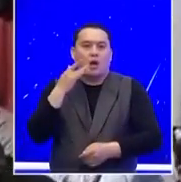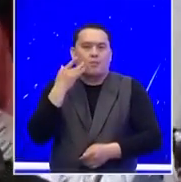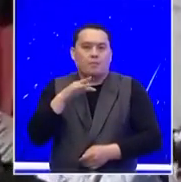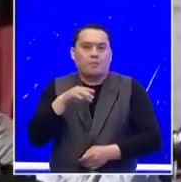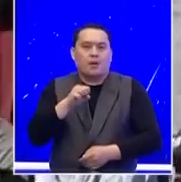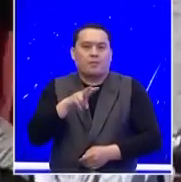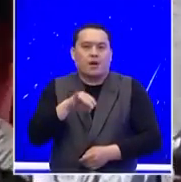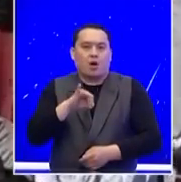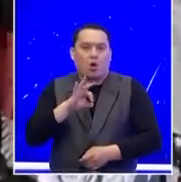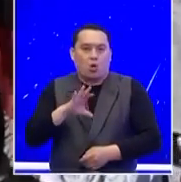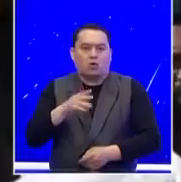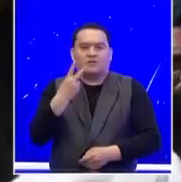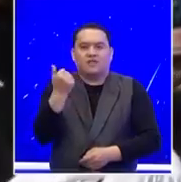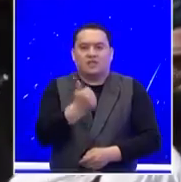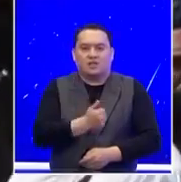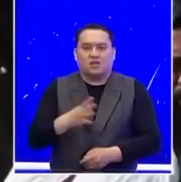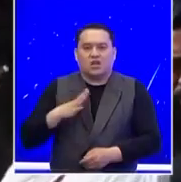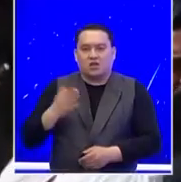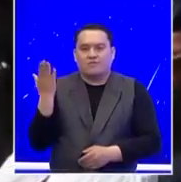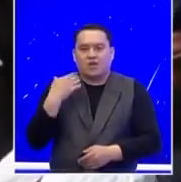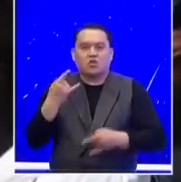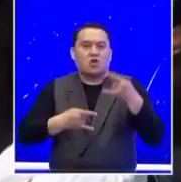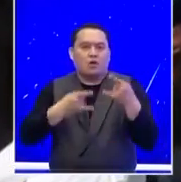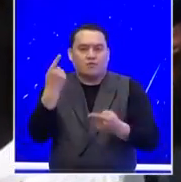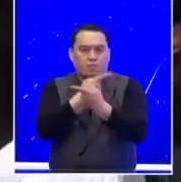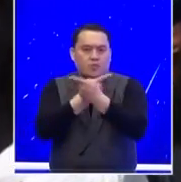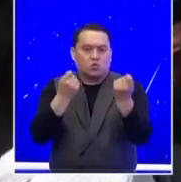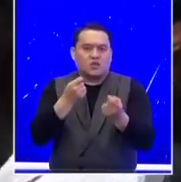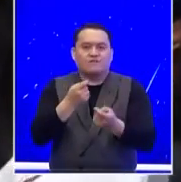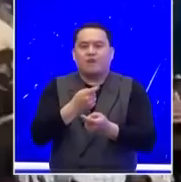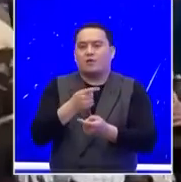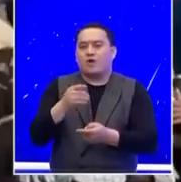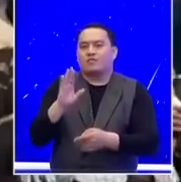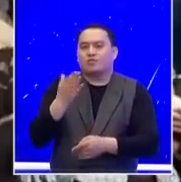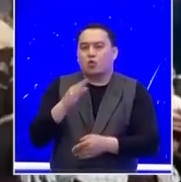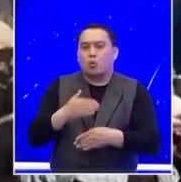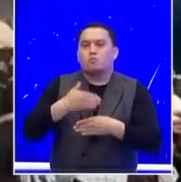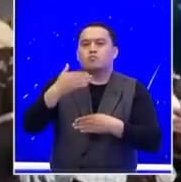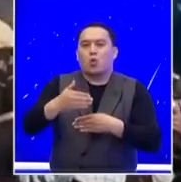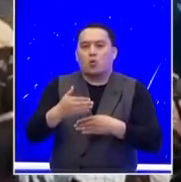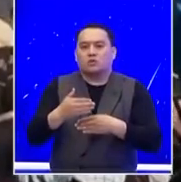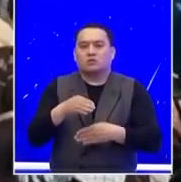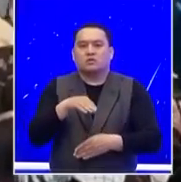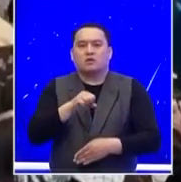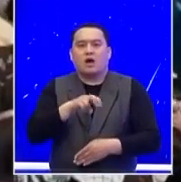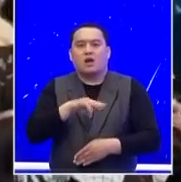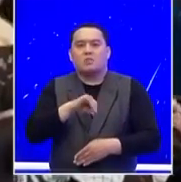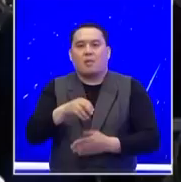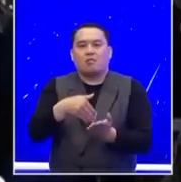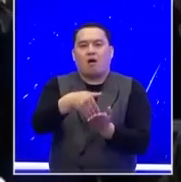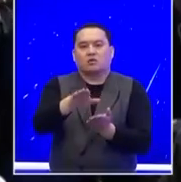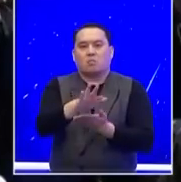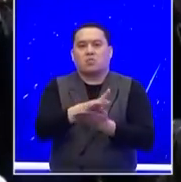США Майкл Помпео 2 недели назад. Телеканал опубликовал информацию во вторник после того, как движение «Талибан» отказалось